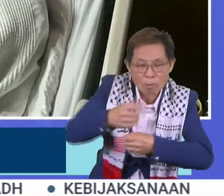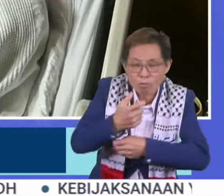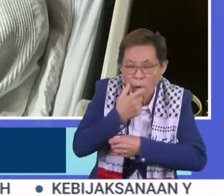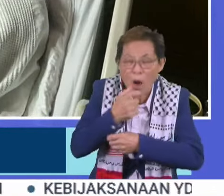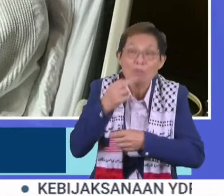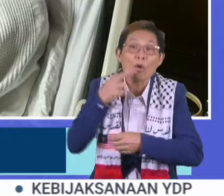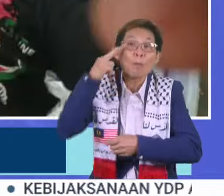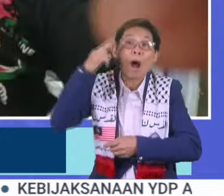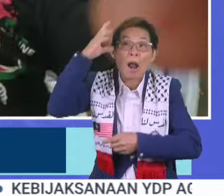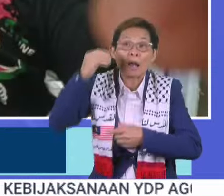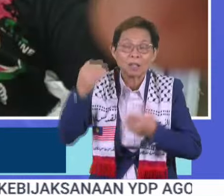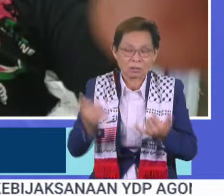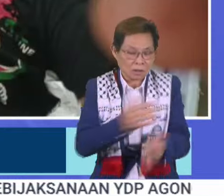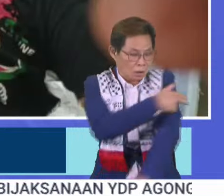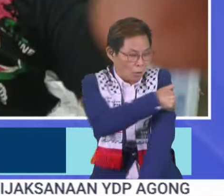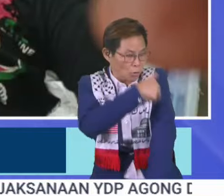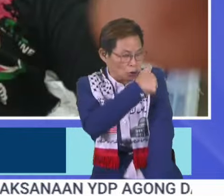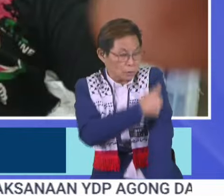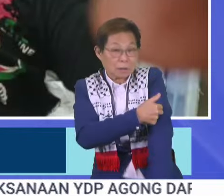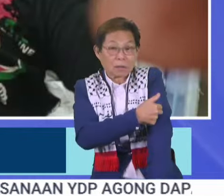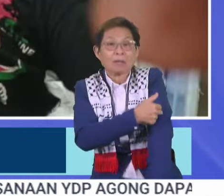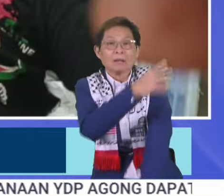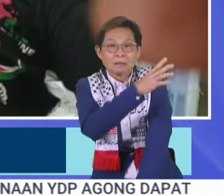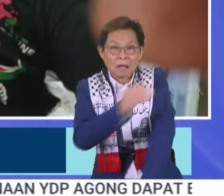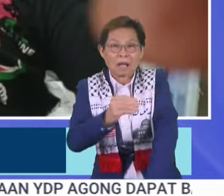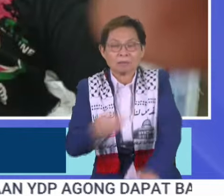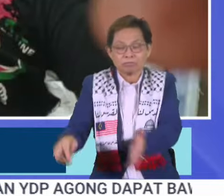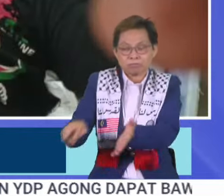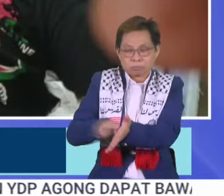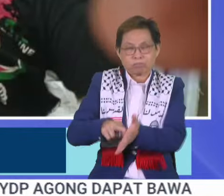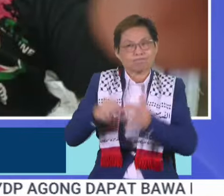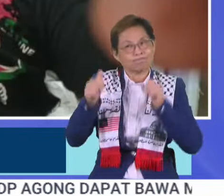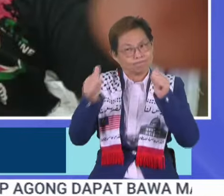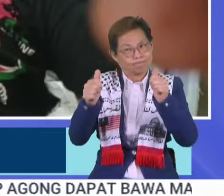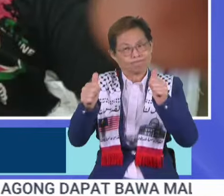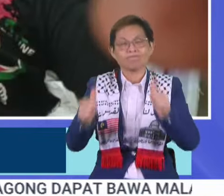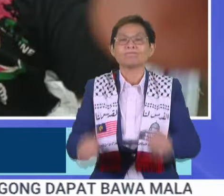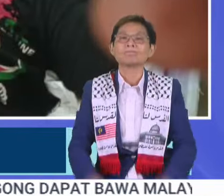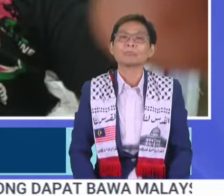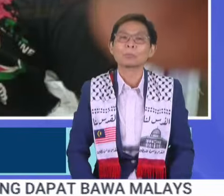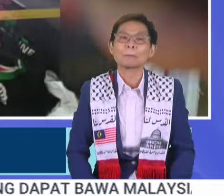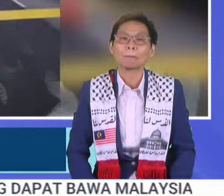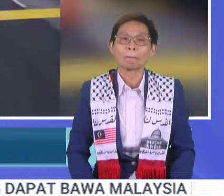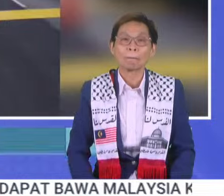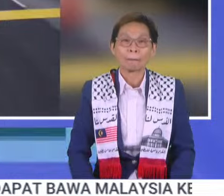lelaki itu kini sedang dirawat di Hospital Kemaman dan dilaporkan stabil.